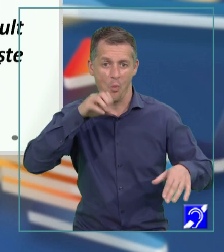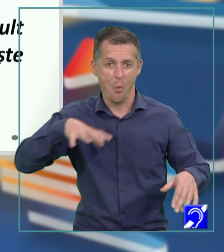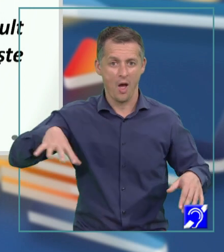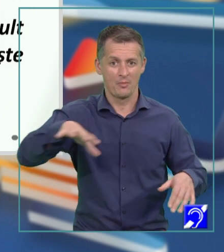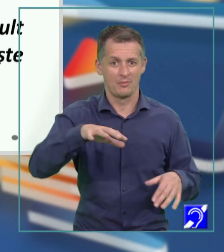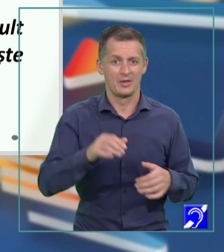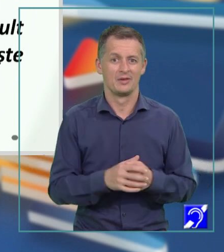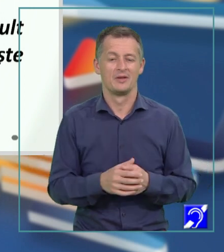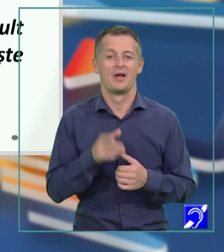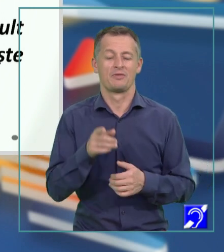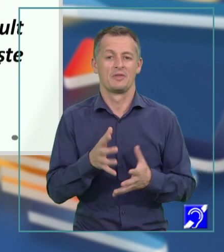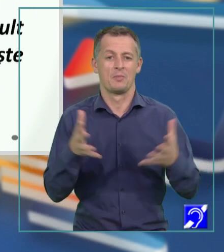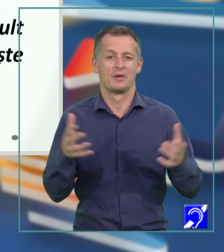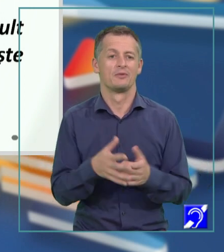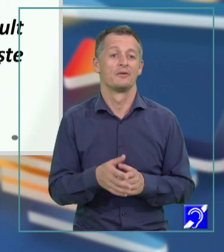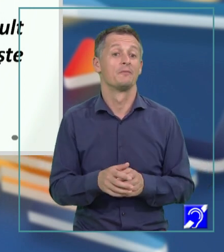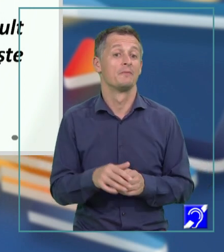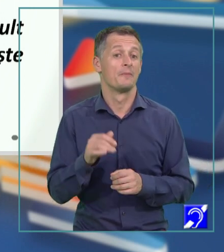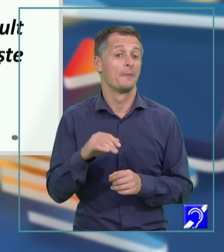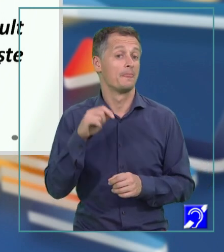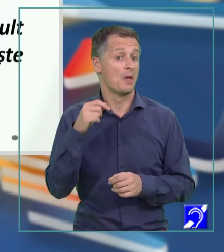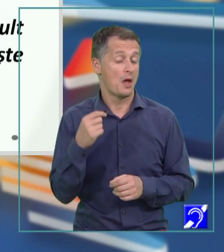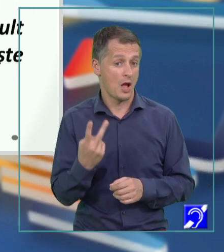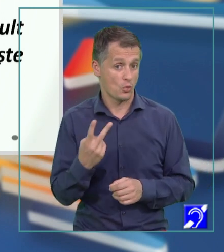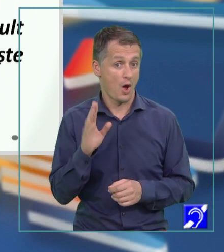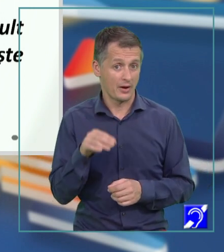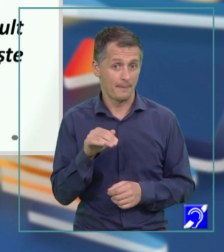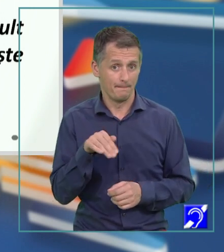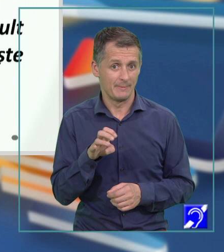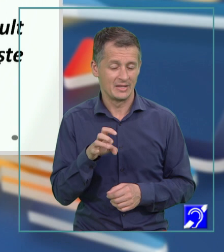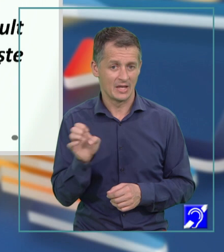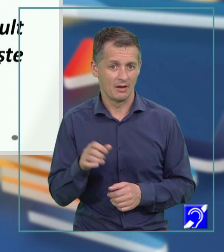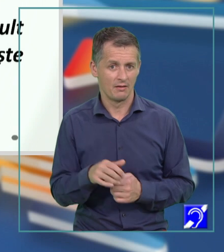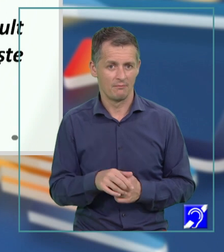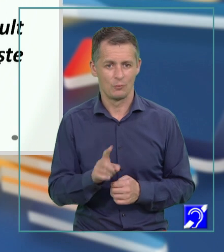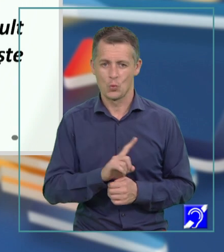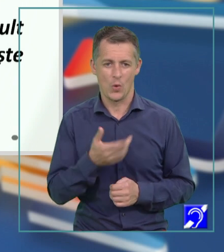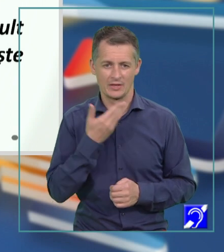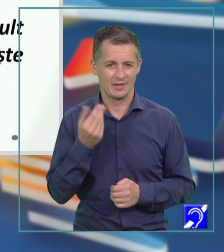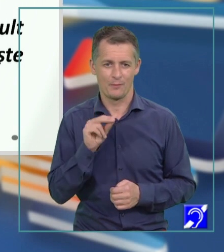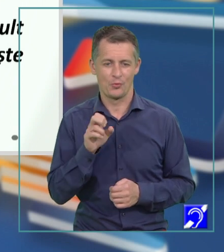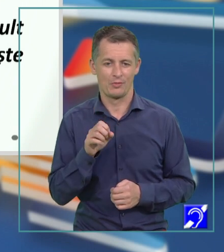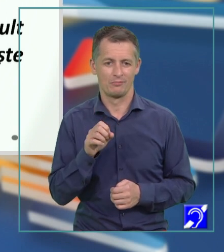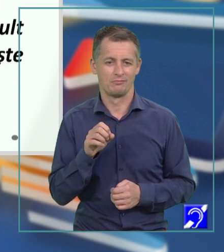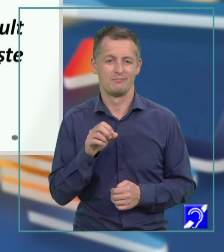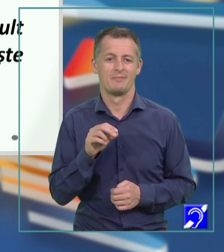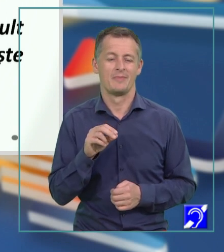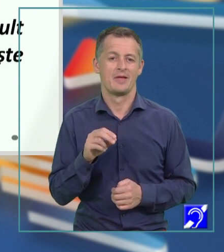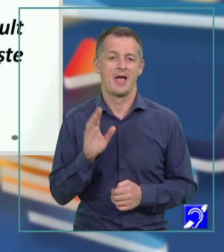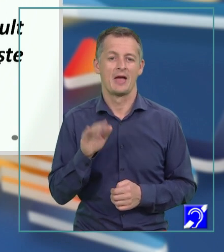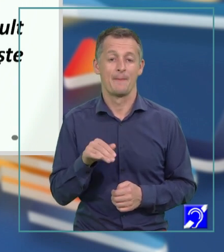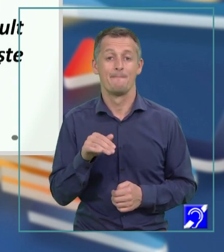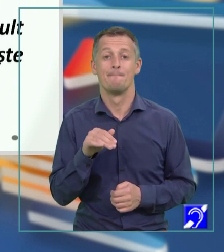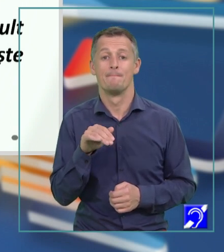de mare. Ia să vedem, în acest caz, masă mai are pluralul mese? Ei bine, nu, are pluralul mase.